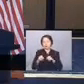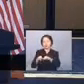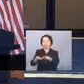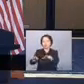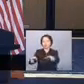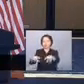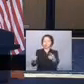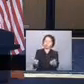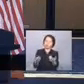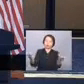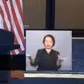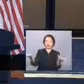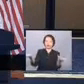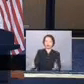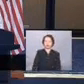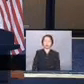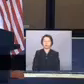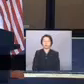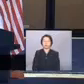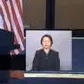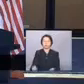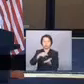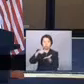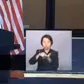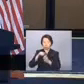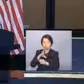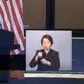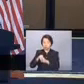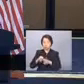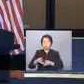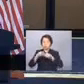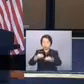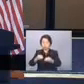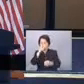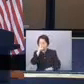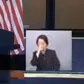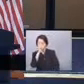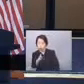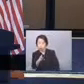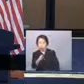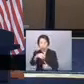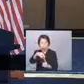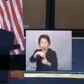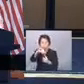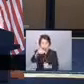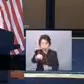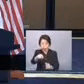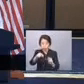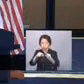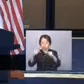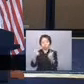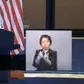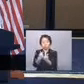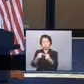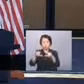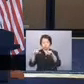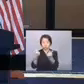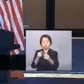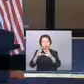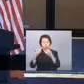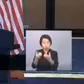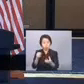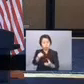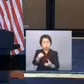penularan jangkitan. Ini termasuk memberi tumpuan khusus kepada kumpulan-kumpulan